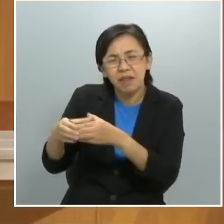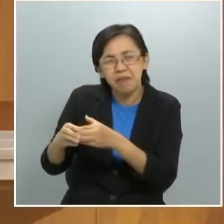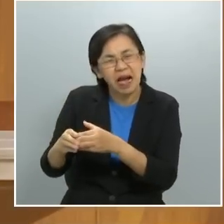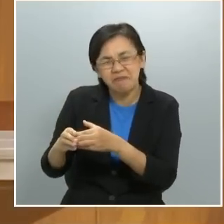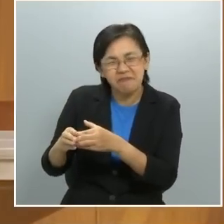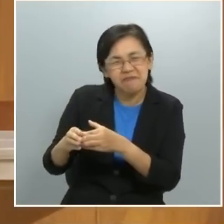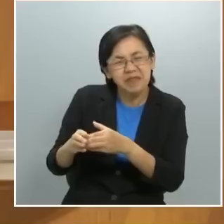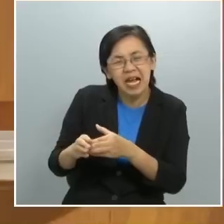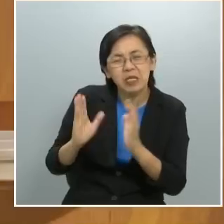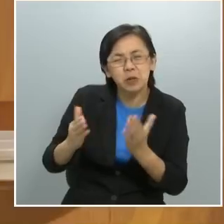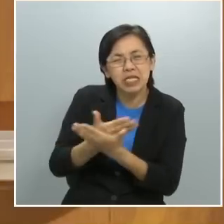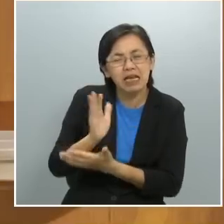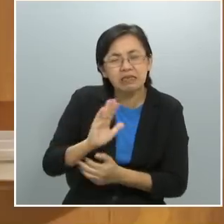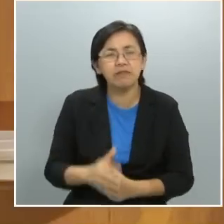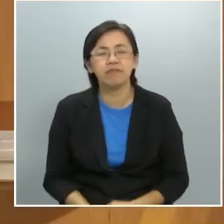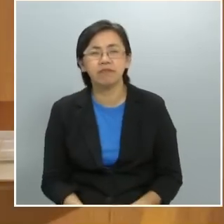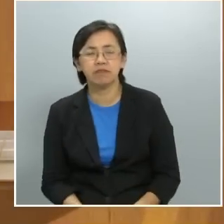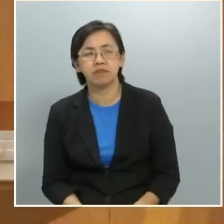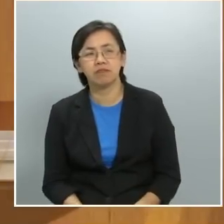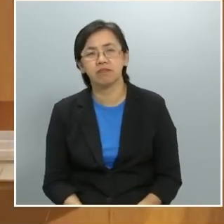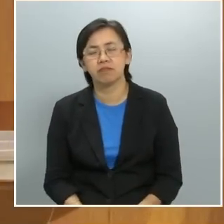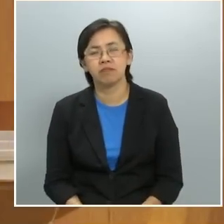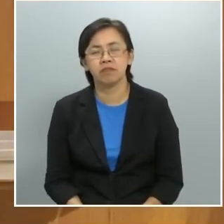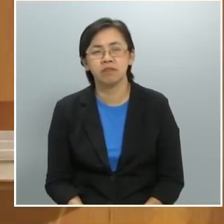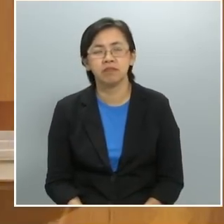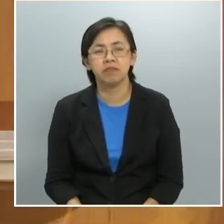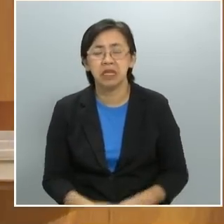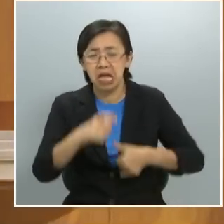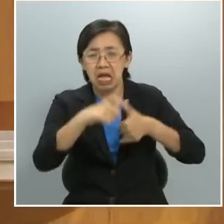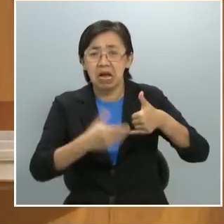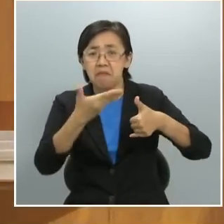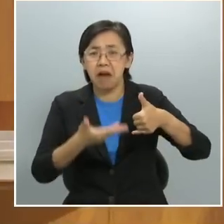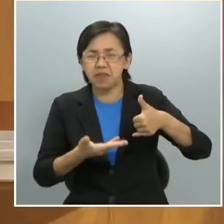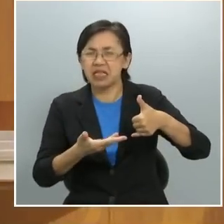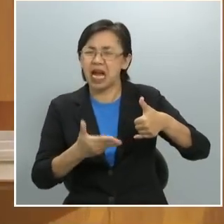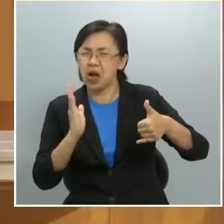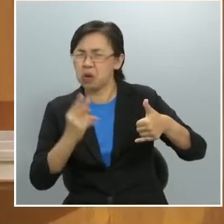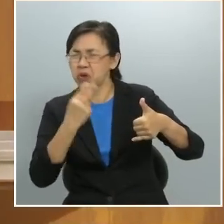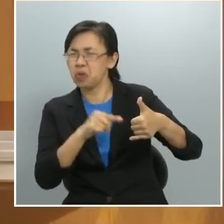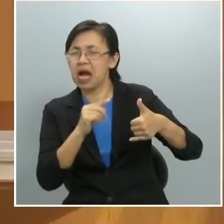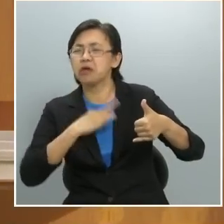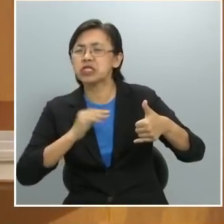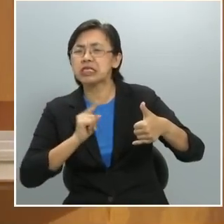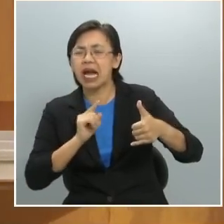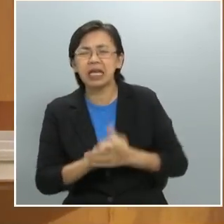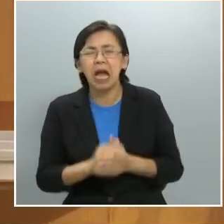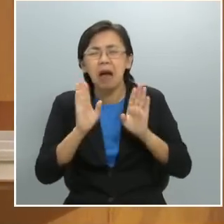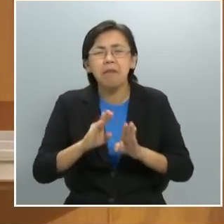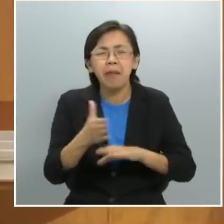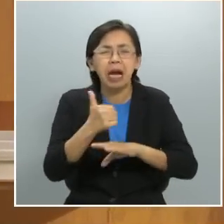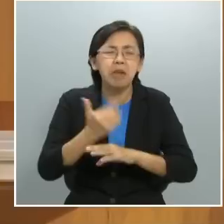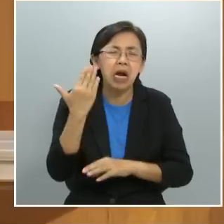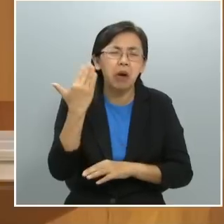ครับ คำถามที่ว่าการกระทำแบบนี้ดูจะถูกมองเป็นเกมการเมืองเก่าที่ก้าวไกลเคยวิจารณ์พ